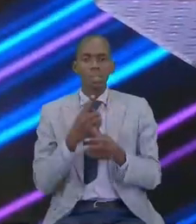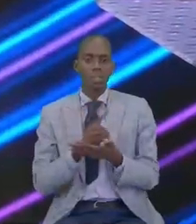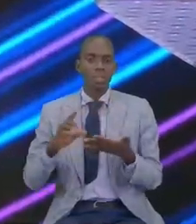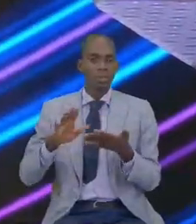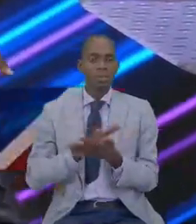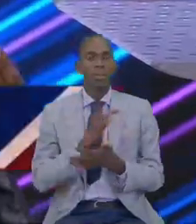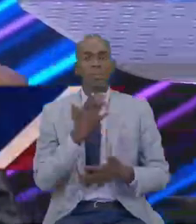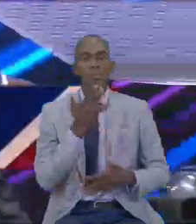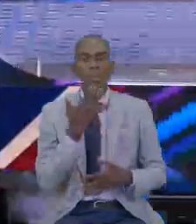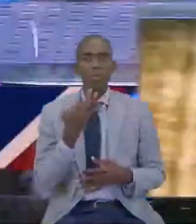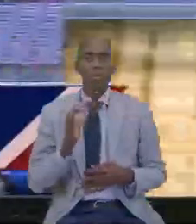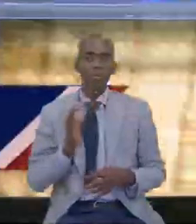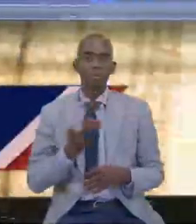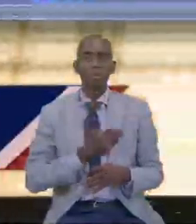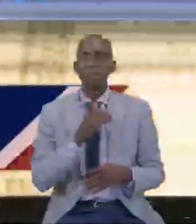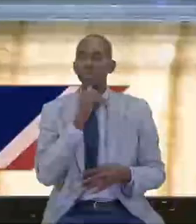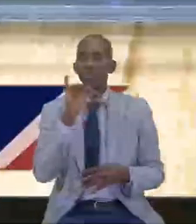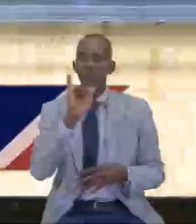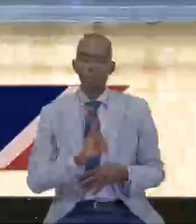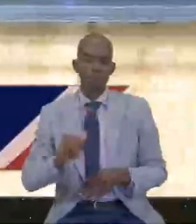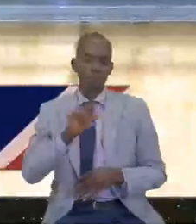notre Seigneur singulier.